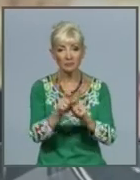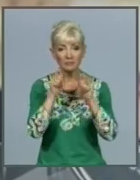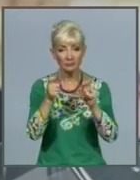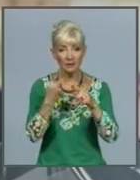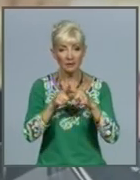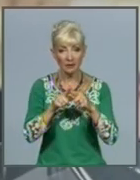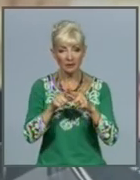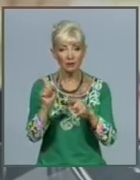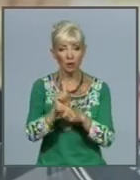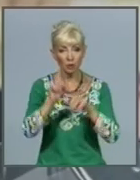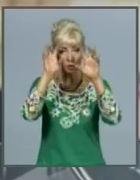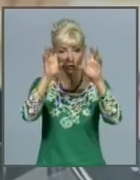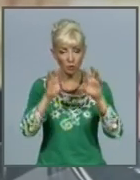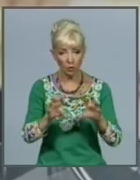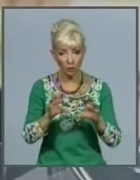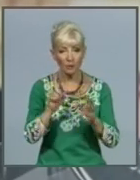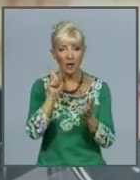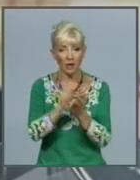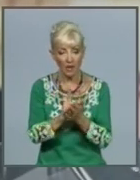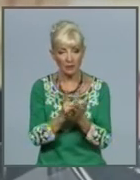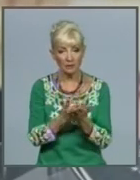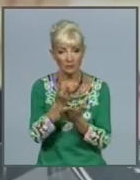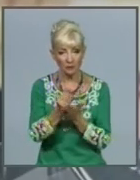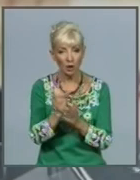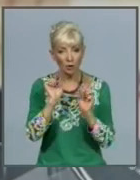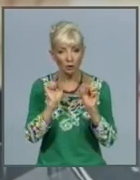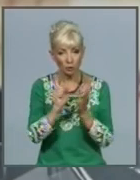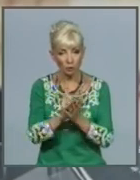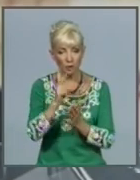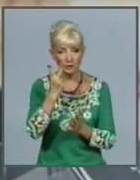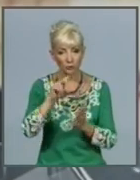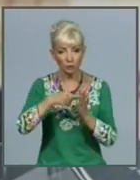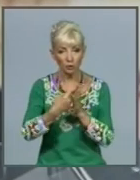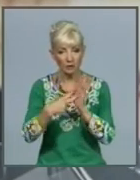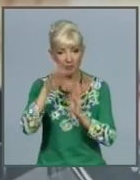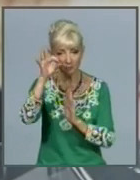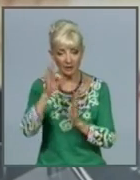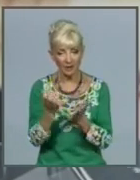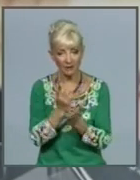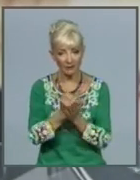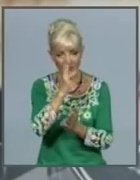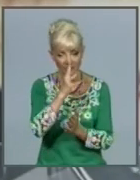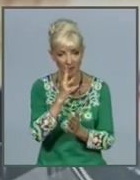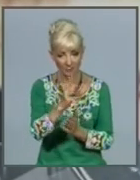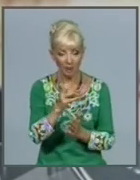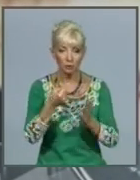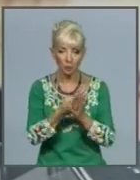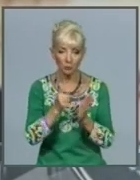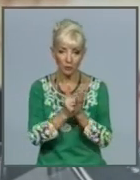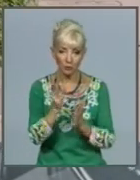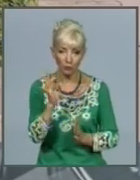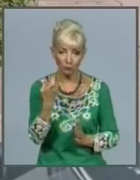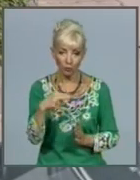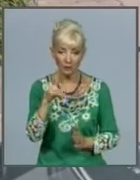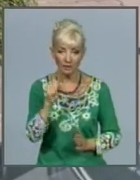кожен робітник повинен буде спрямувати від 2 до 7% заробітної плати до пенсійного фонду на особистий